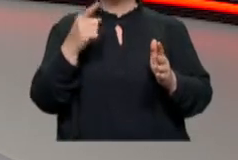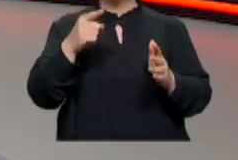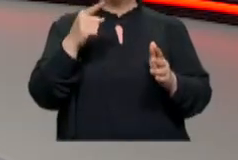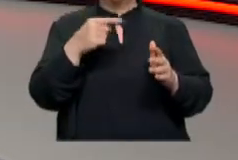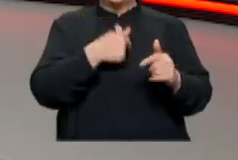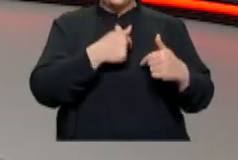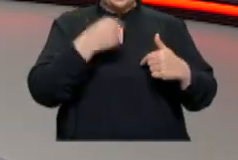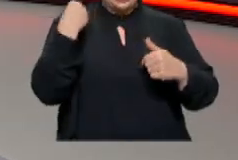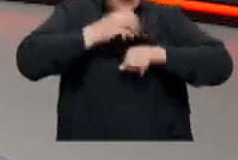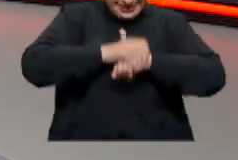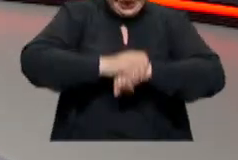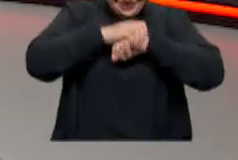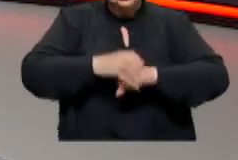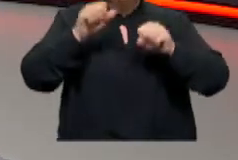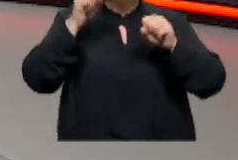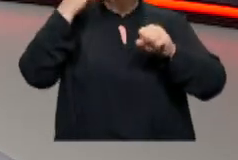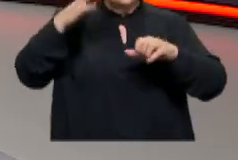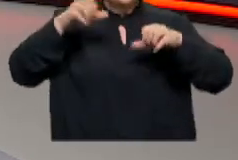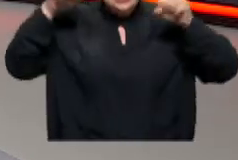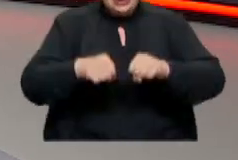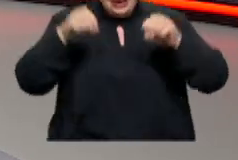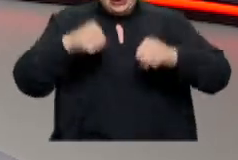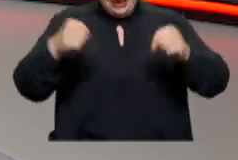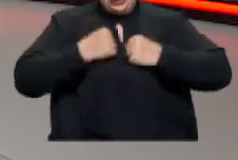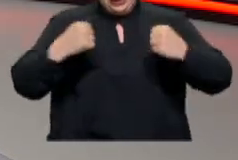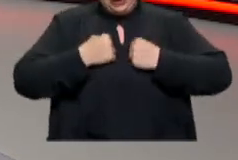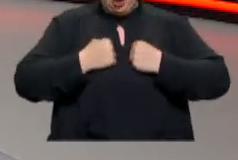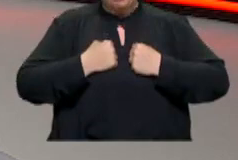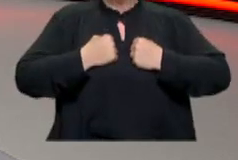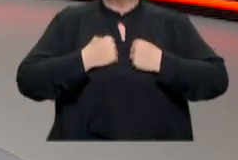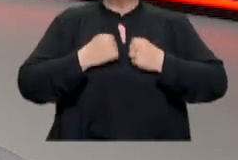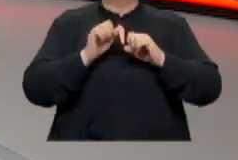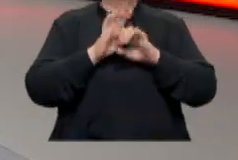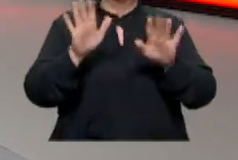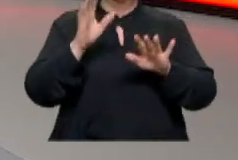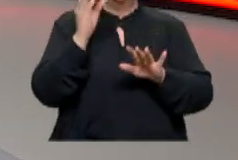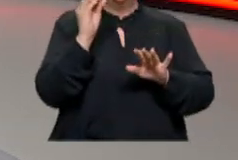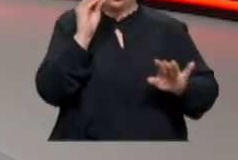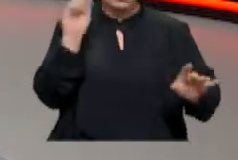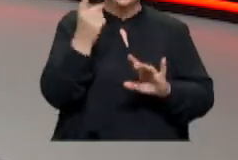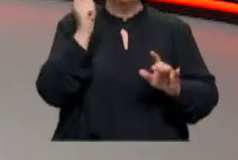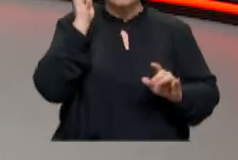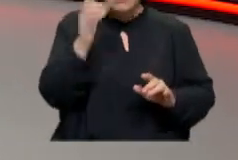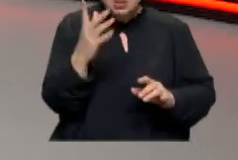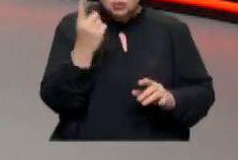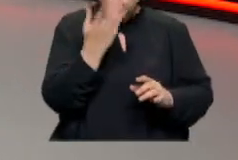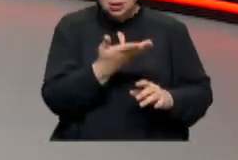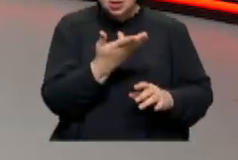kalbi yeniden çalıştırmak için şok cihazını tutmak gibi bir şeydi o. Öyle çok parlak bir fikir değil, çok pahalı bir